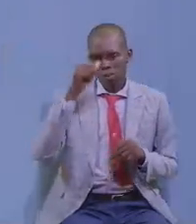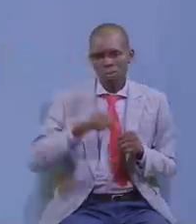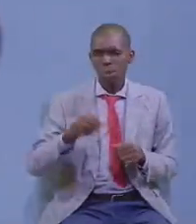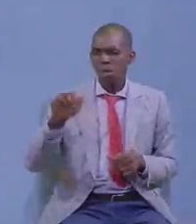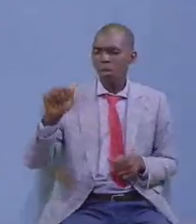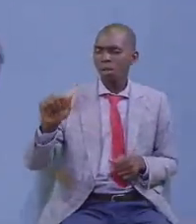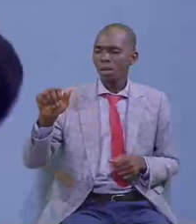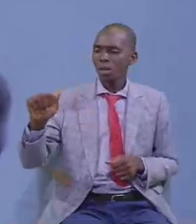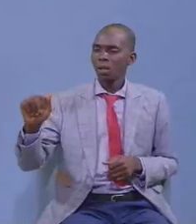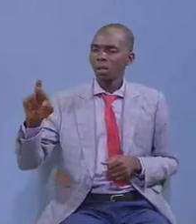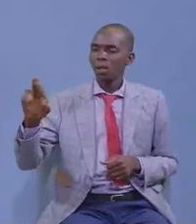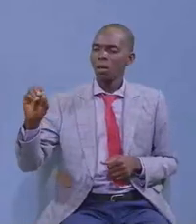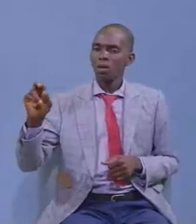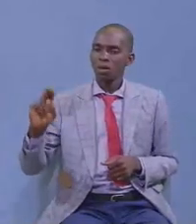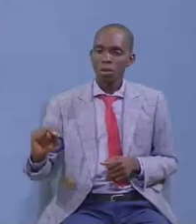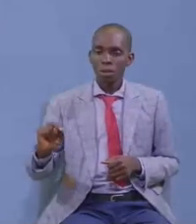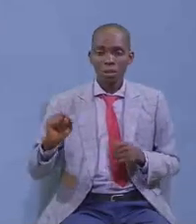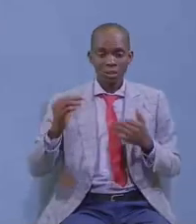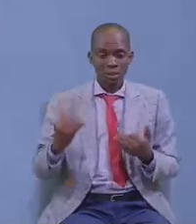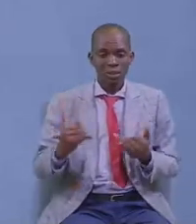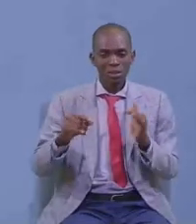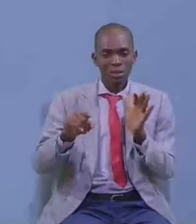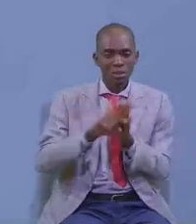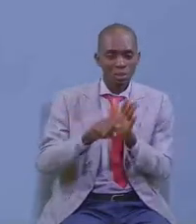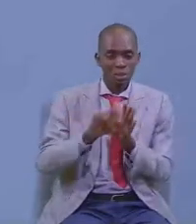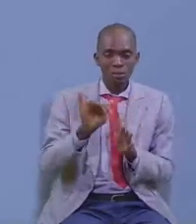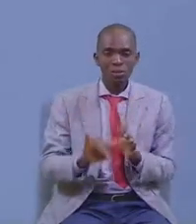a servi le Seigneur de façon négative.